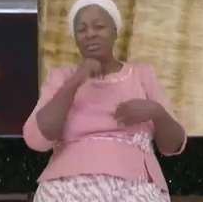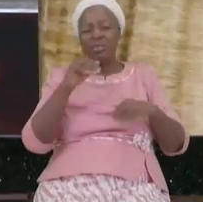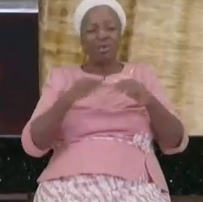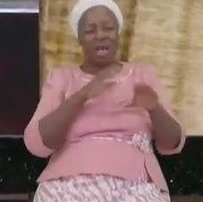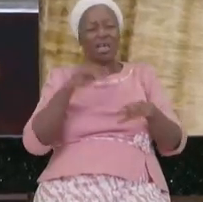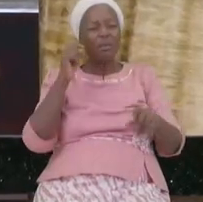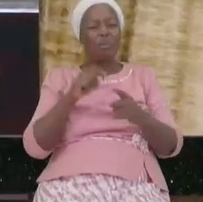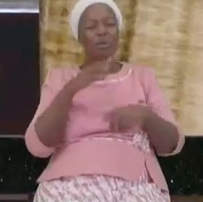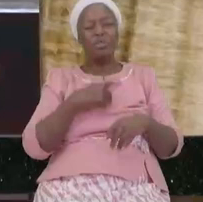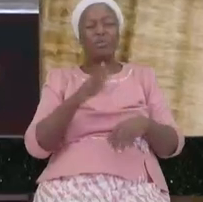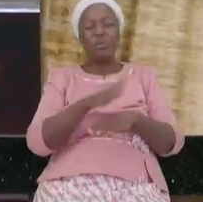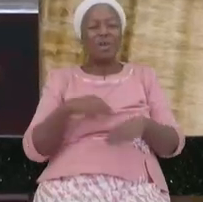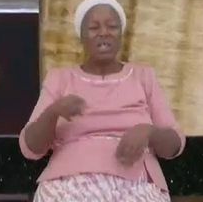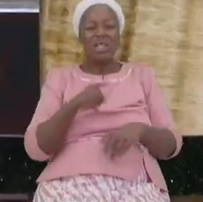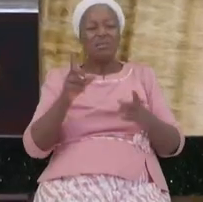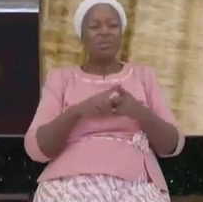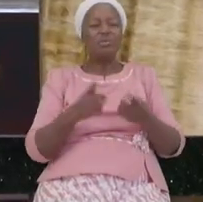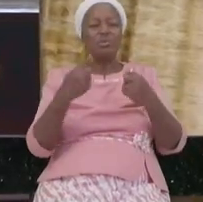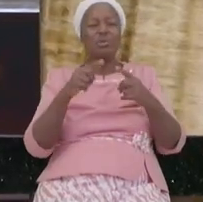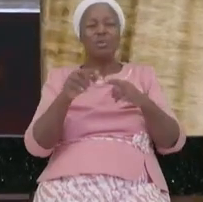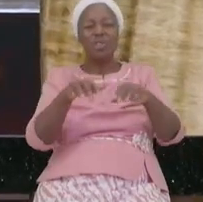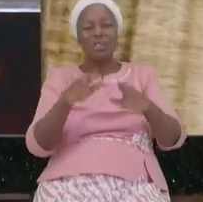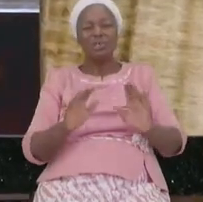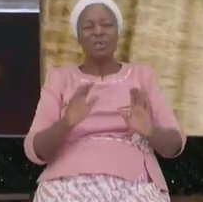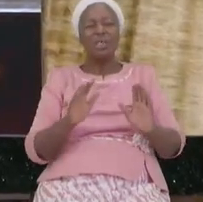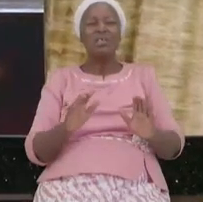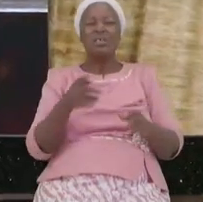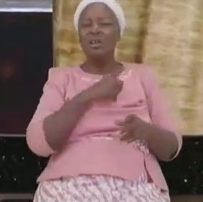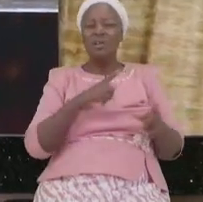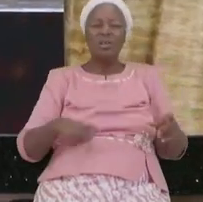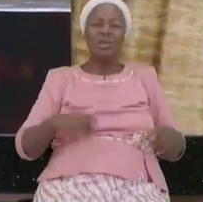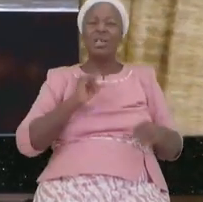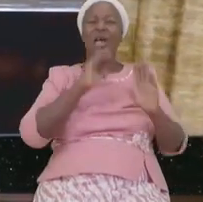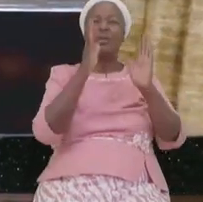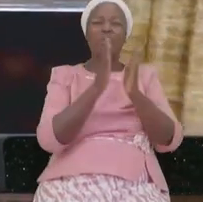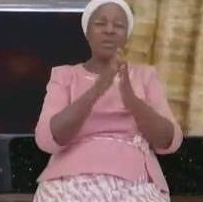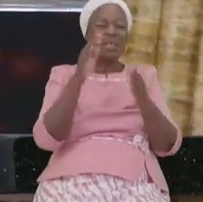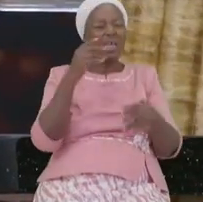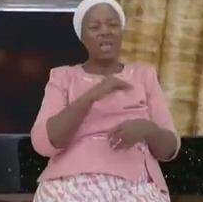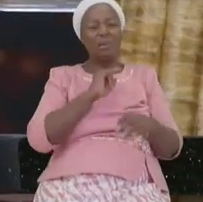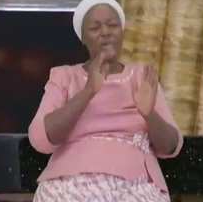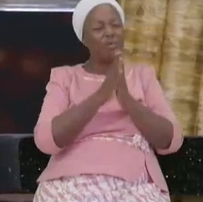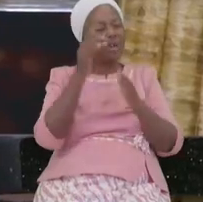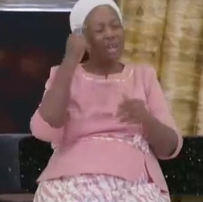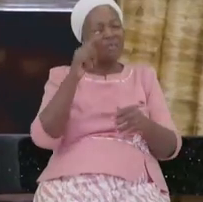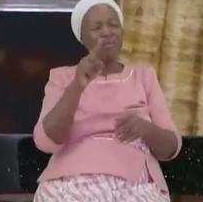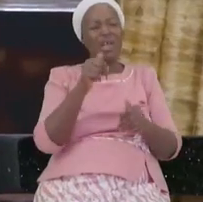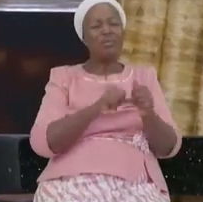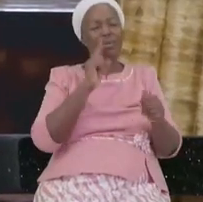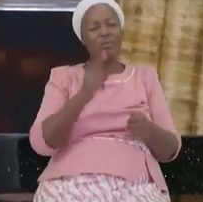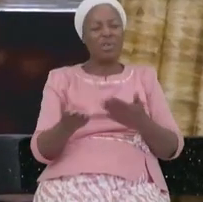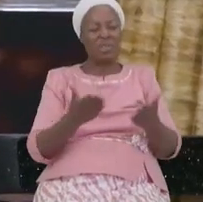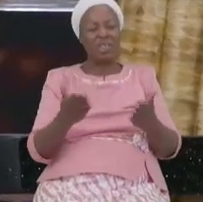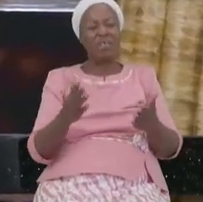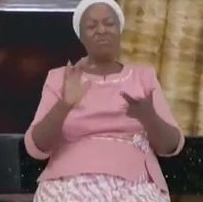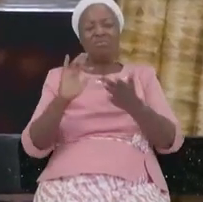moment de l'appeler dans l'au-delà. Seigneur, je prie pour chacun ici, tous ceux qui sont en ligne,